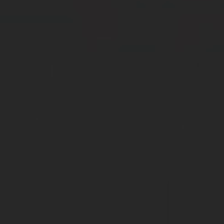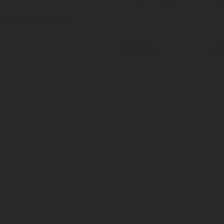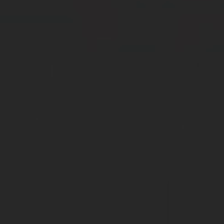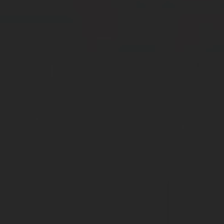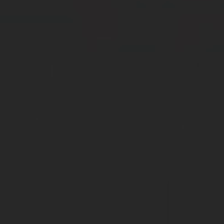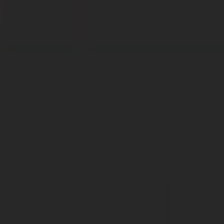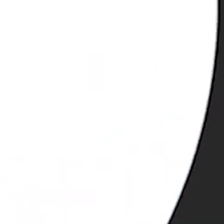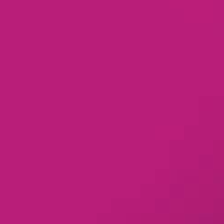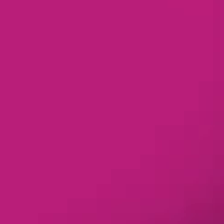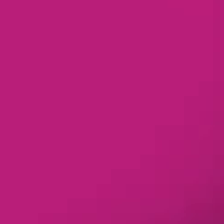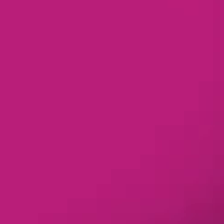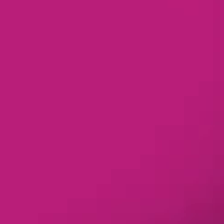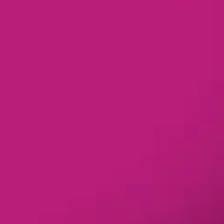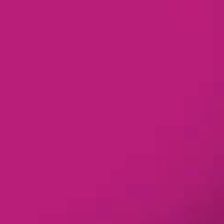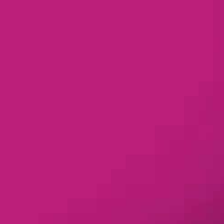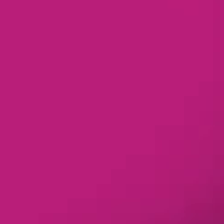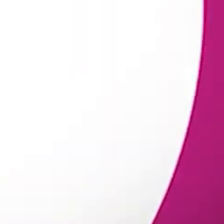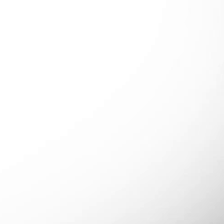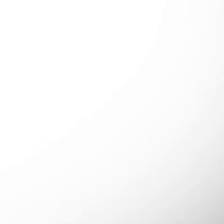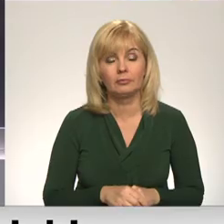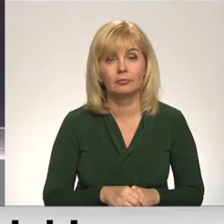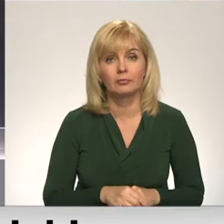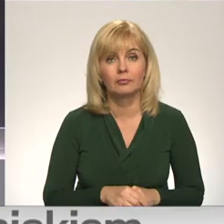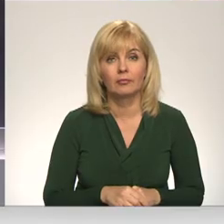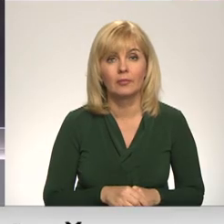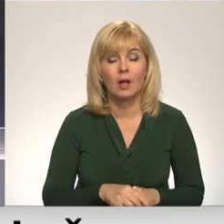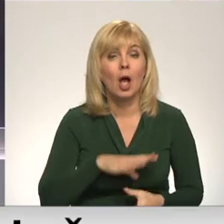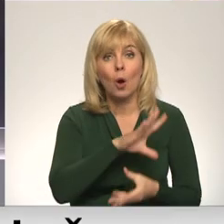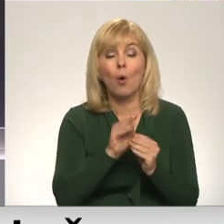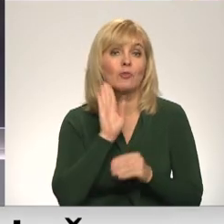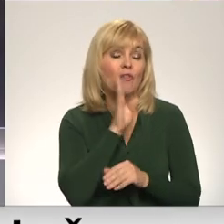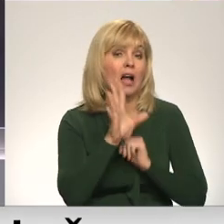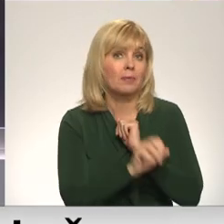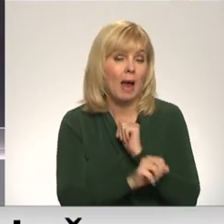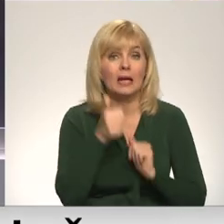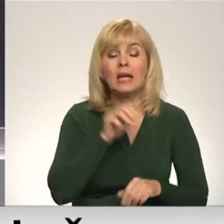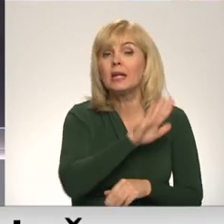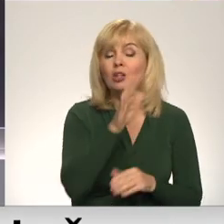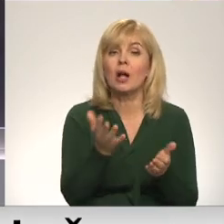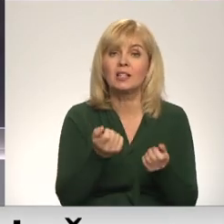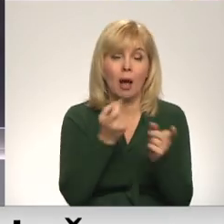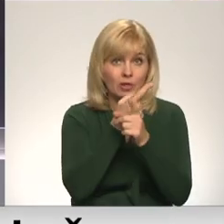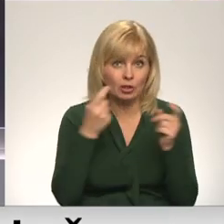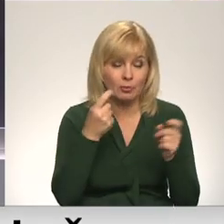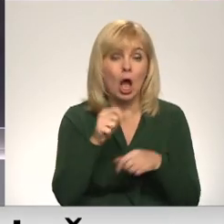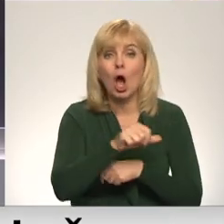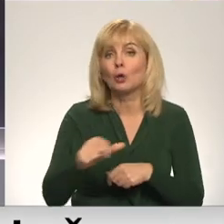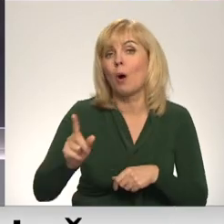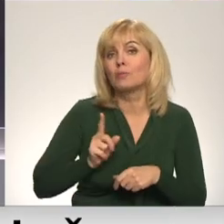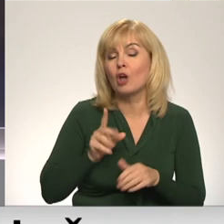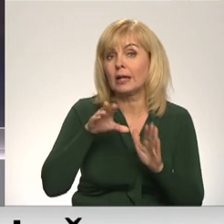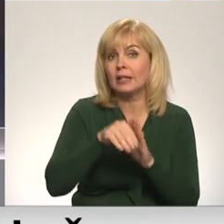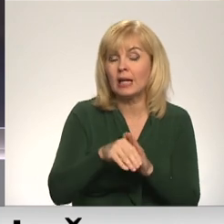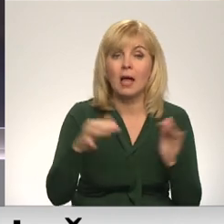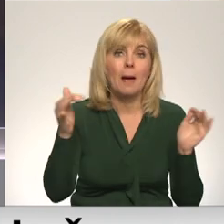Re, viss ēters ir te! Bet kopš vasaras beigām ikdienu saņemam ziņas arī par robežsargu iesaisti